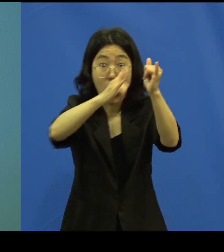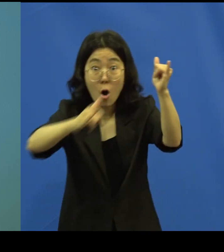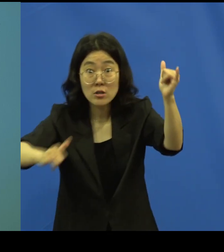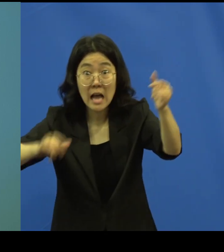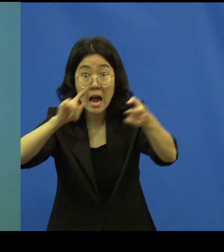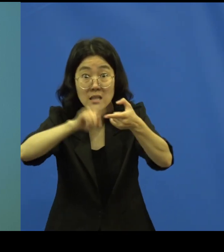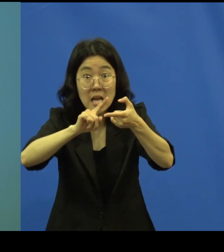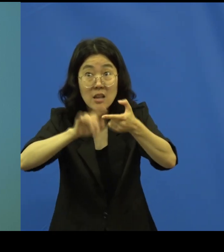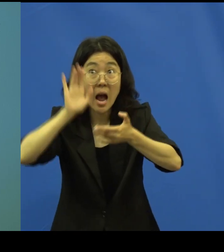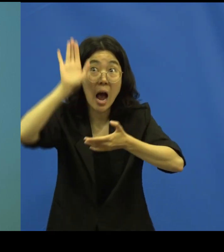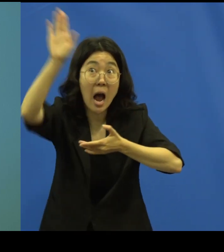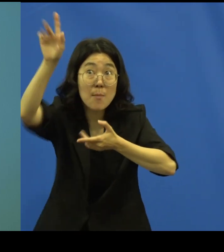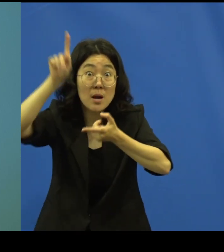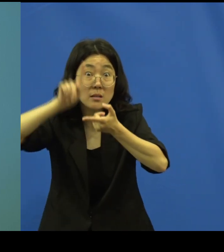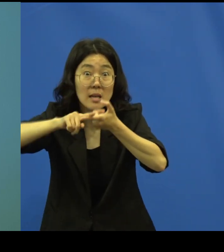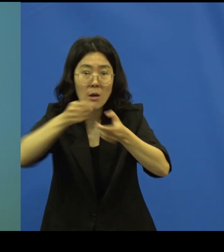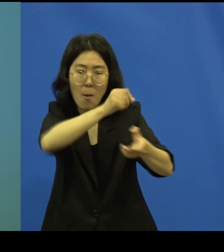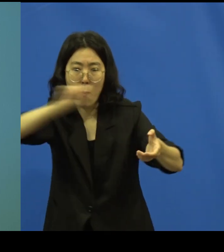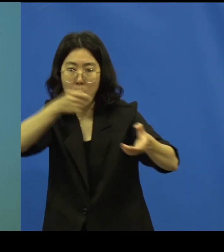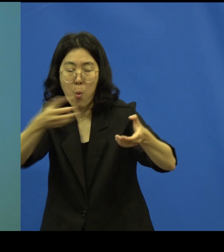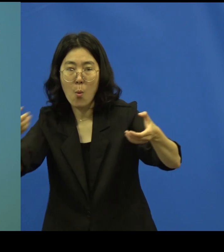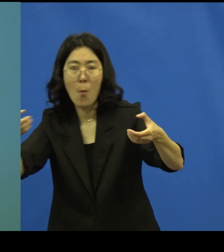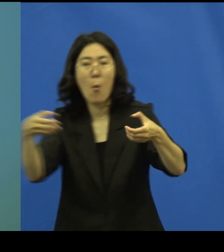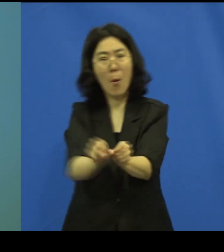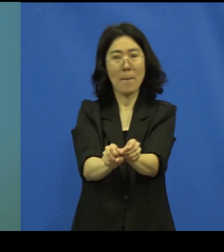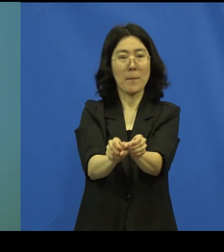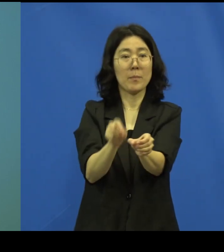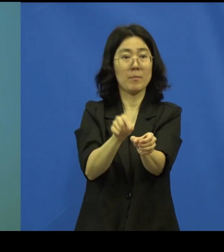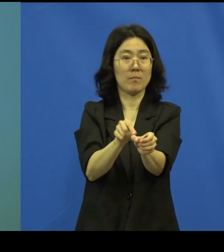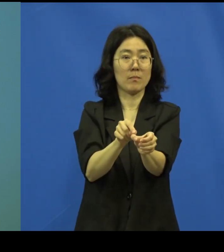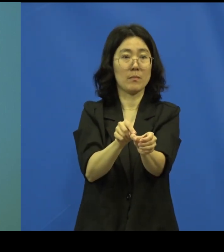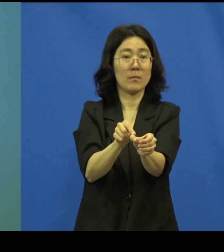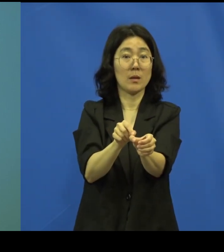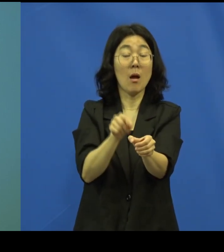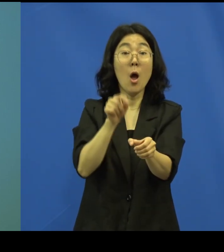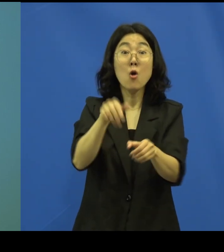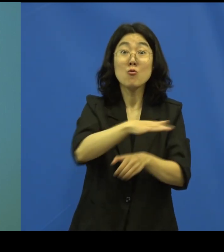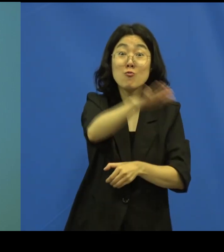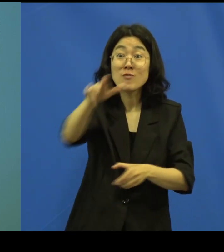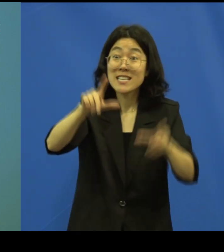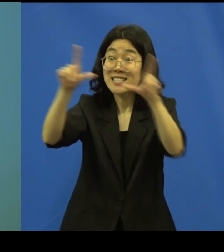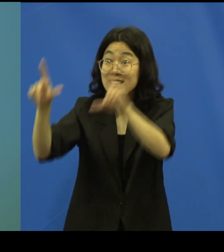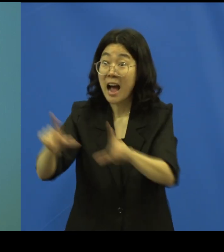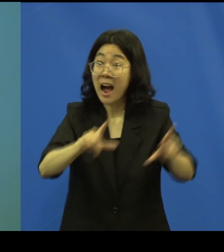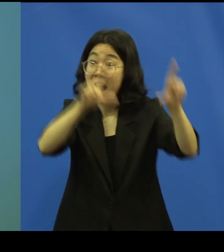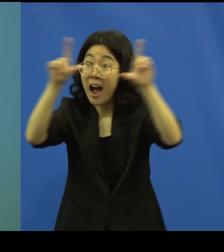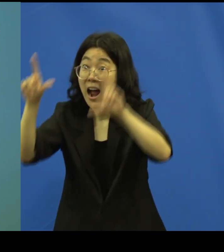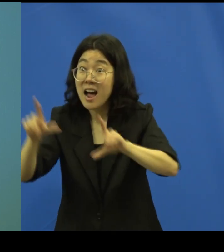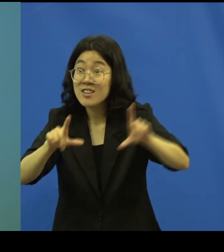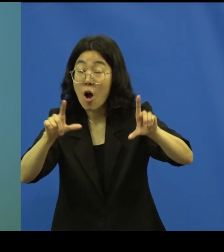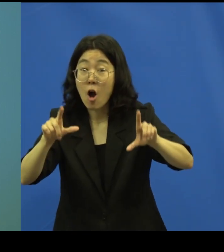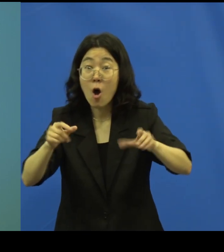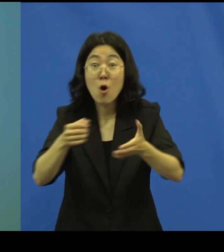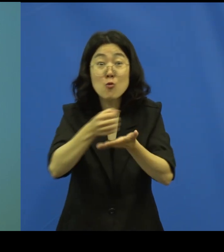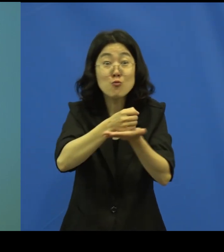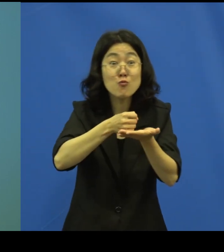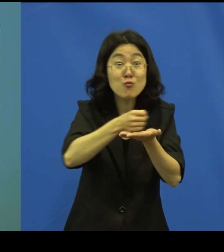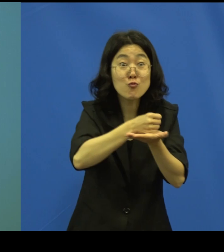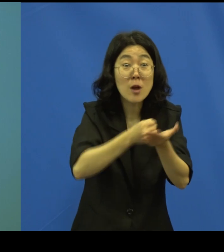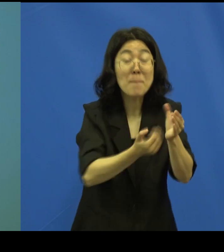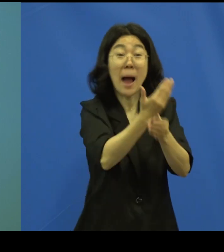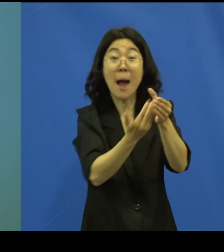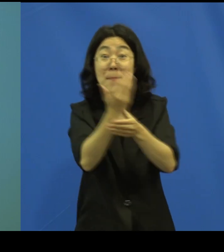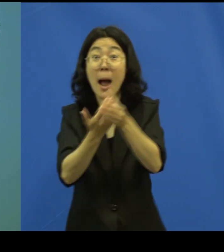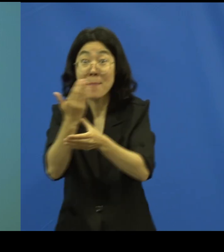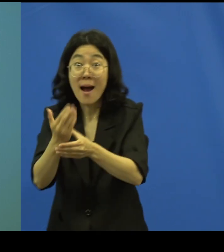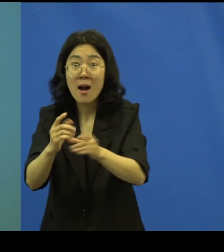겁니다. 그 말의 의미는 이 역사는 우연히 그냥 무질서하게 그냥 될 대로 돌아가는 게